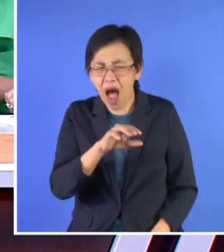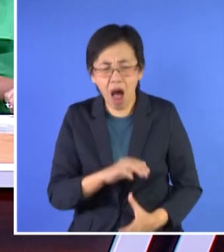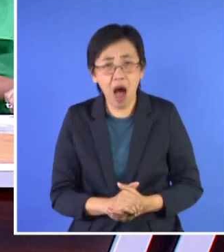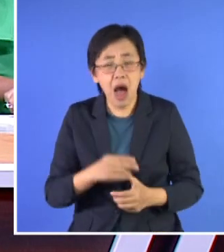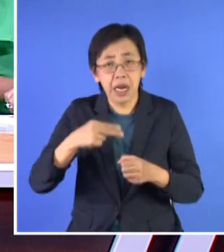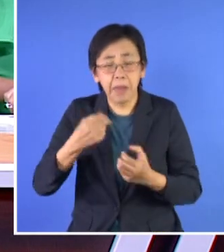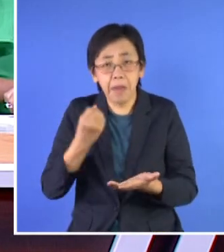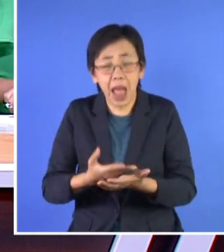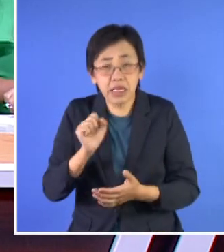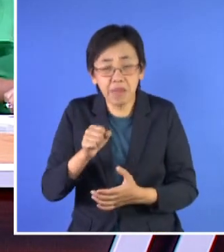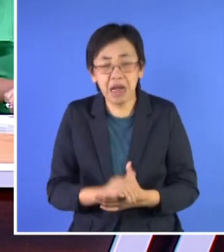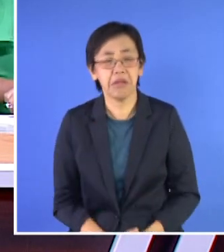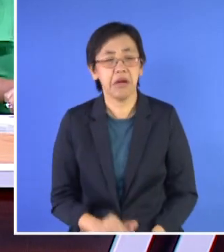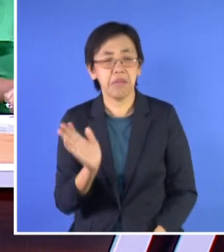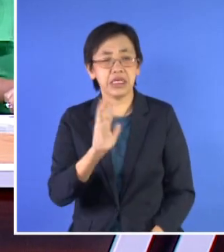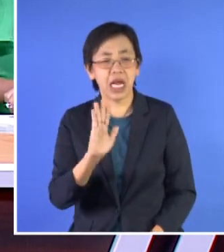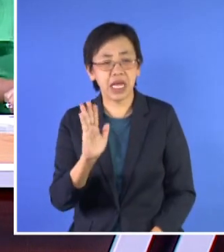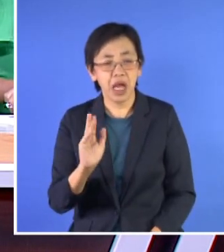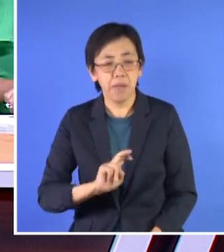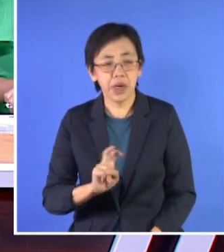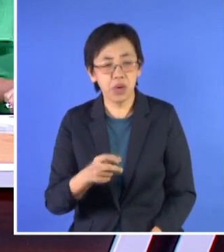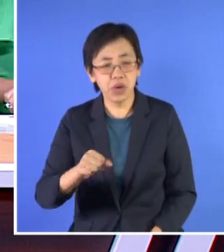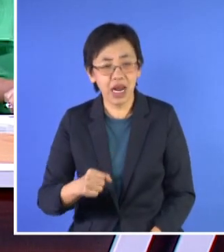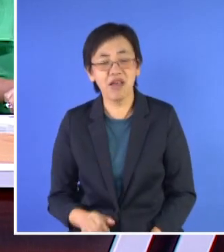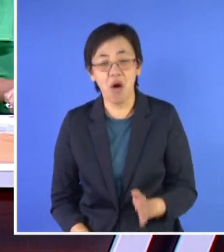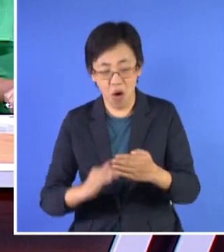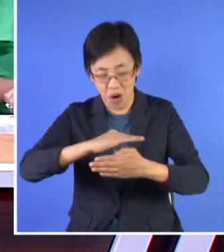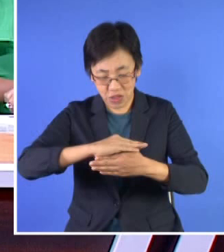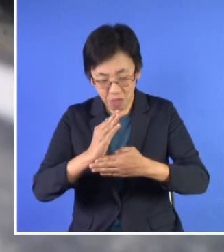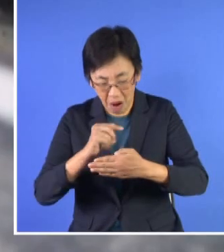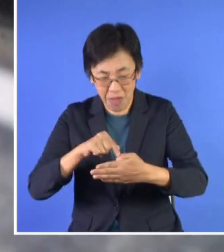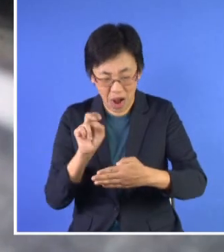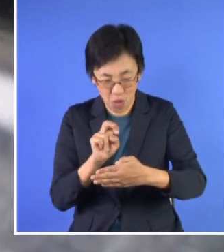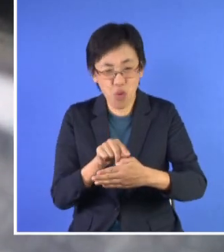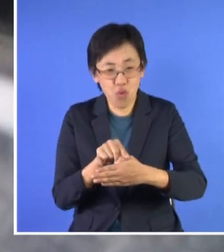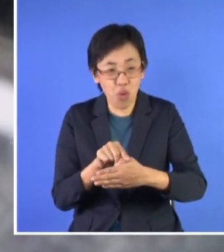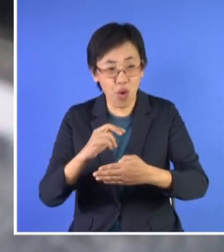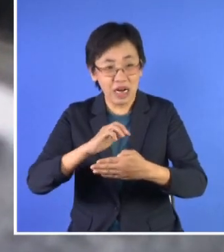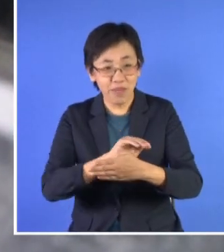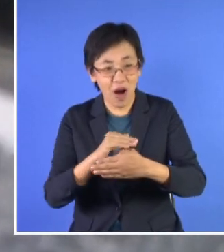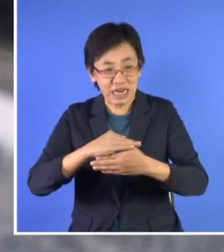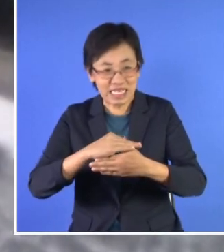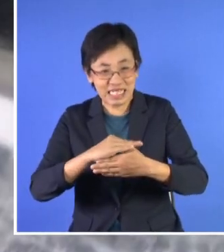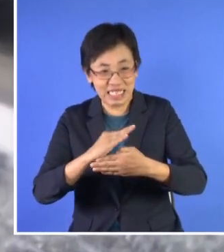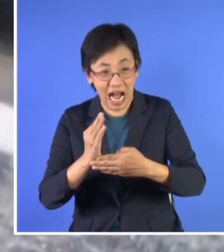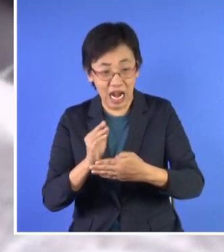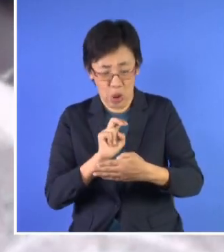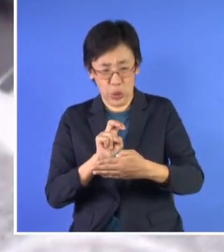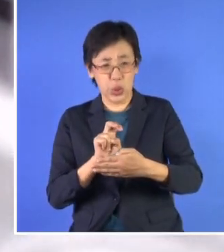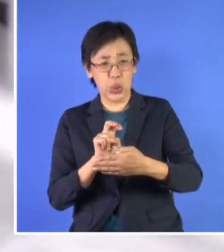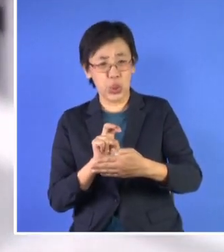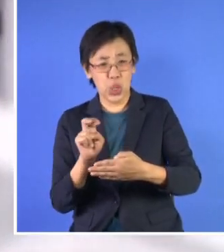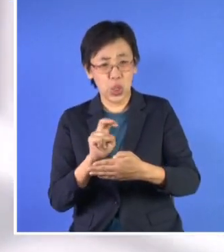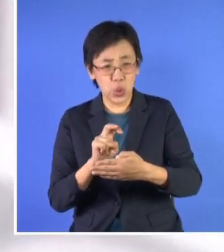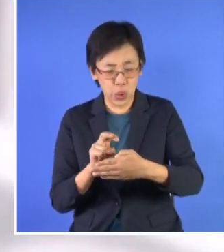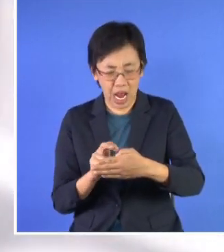หรอหรือว่าอะไรปรากฏว่าเป็นงูแอบซ่อนอยู่ในเบาะรถค่ะแล้วก็แหมมาจ้าเอกับเด็กปั๊มพอดีมันเป็นงูปล้องท